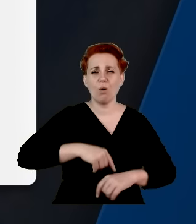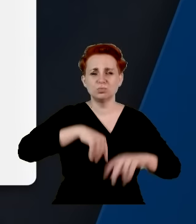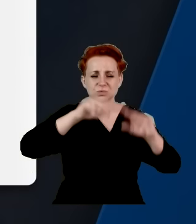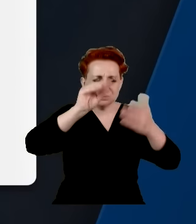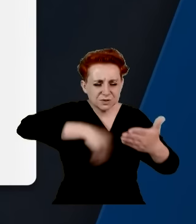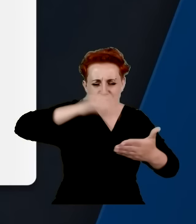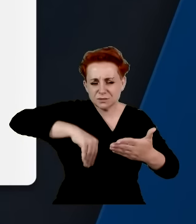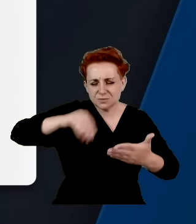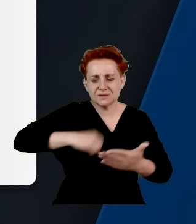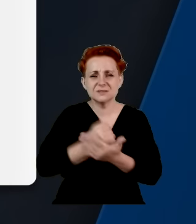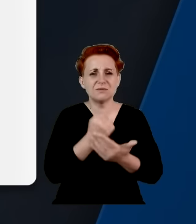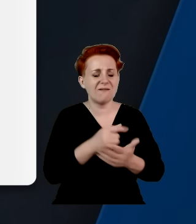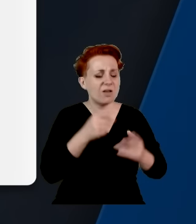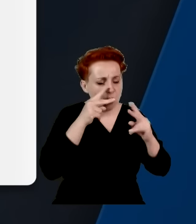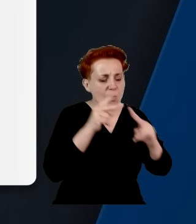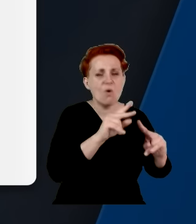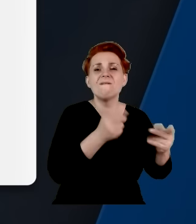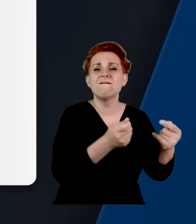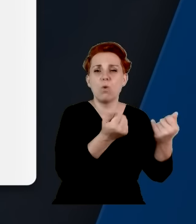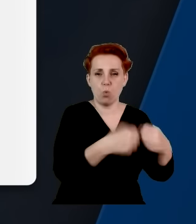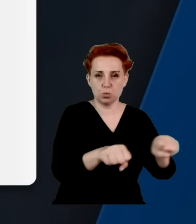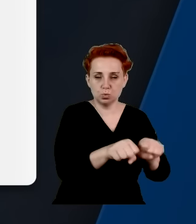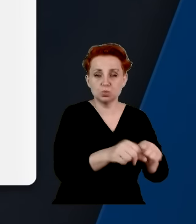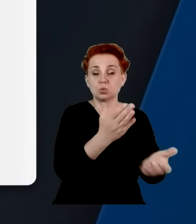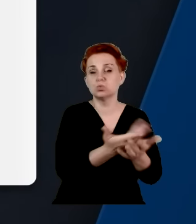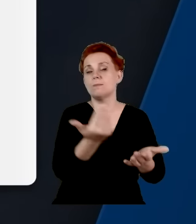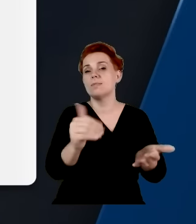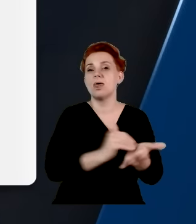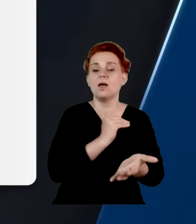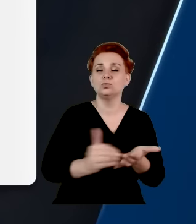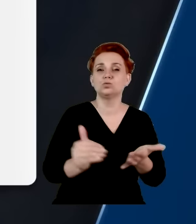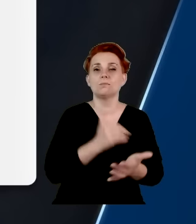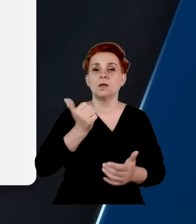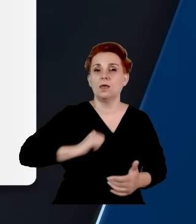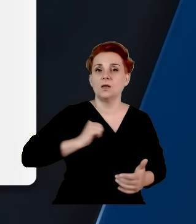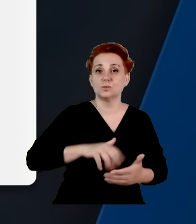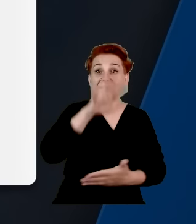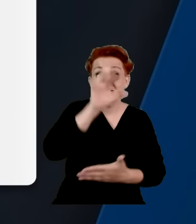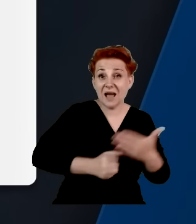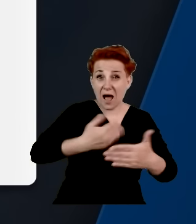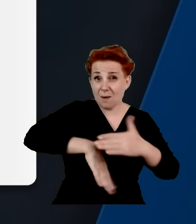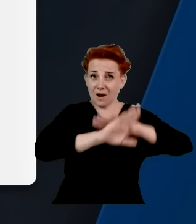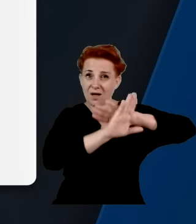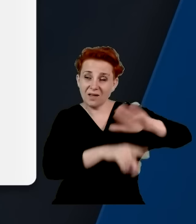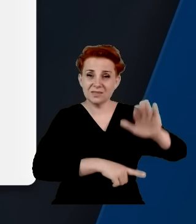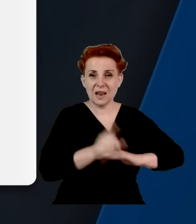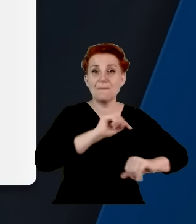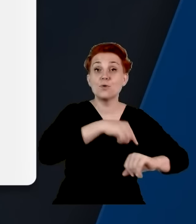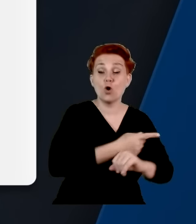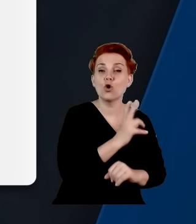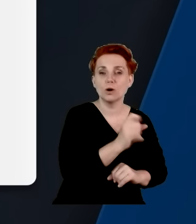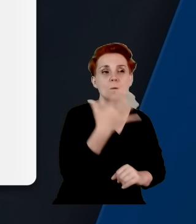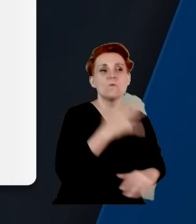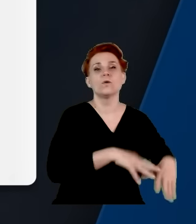nad sprawą funduszu sprawiedliwości. Od miesięcy czekaliśmy na wnioski o uchylenie immunitetów, które prokurator Korneluk zapowiadał od